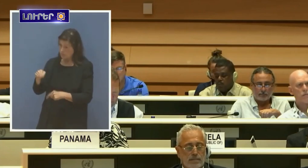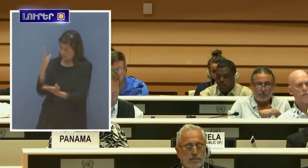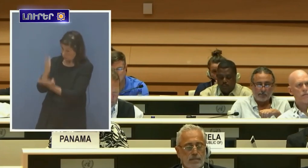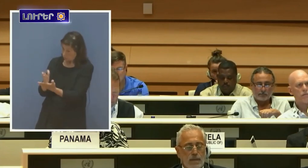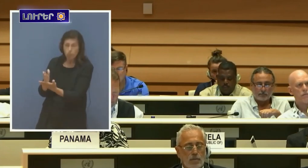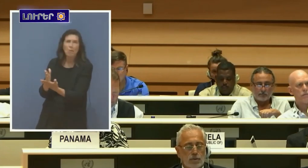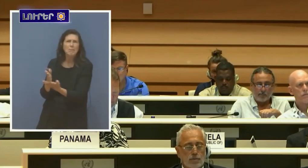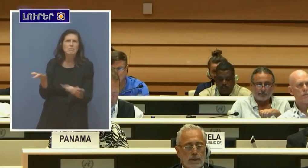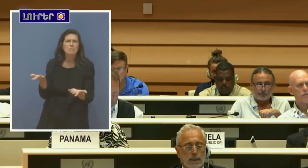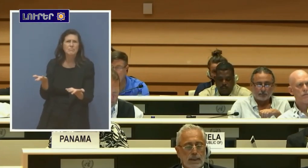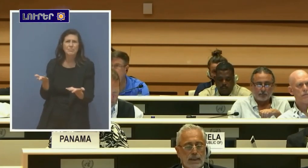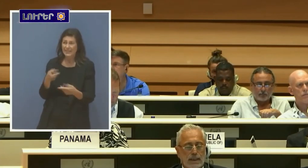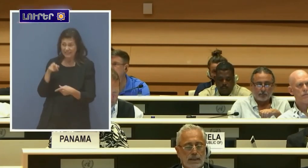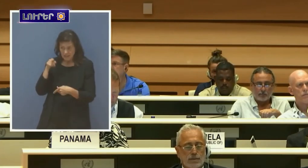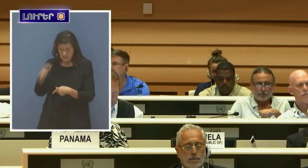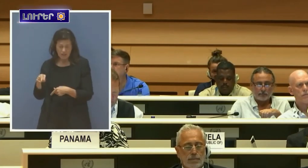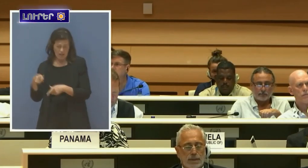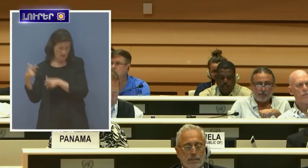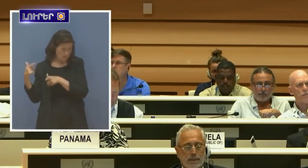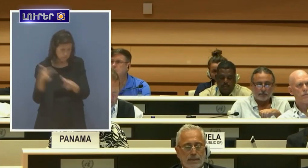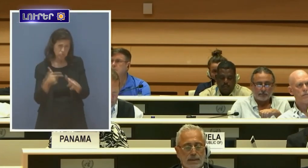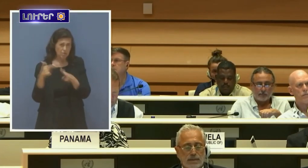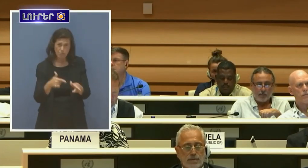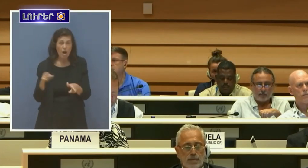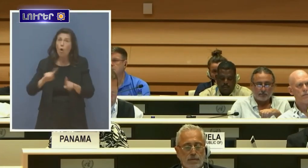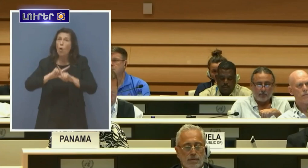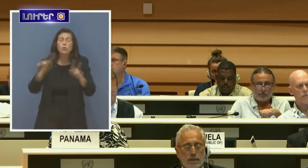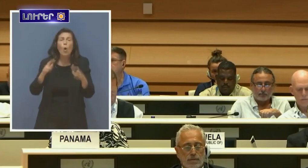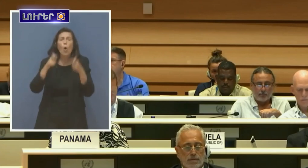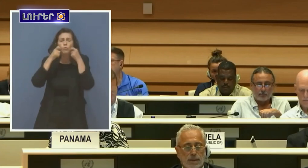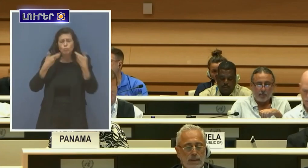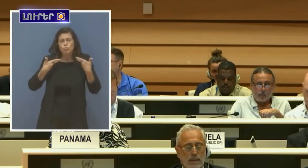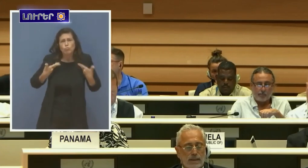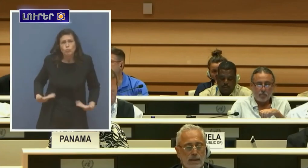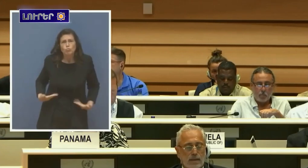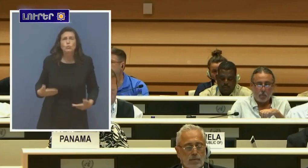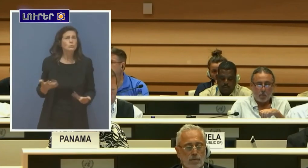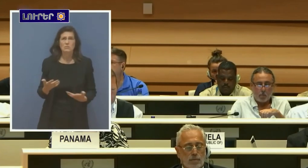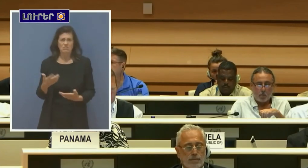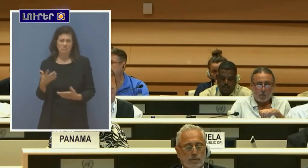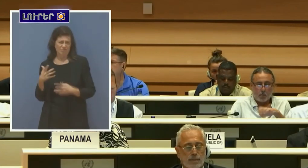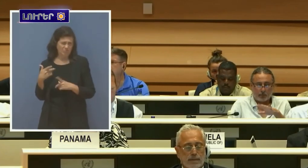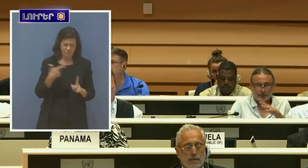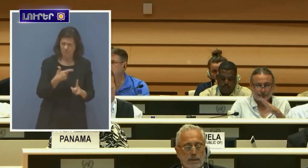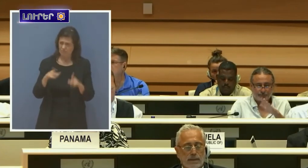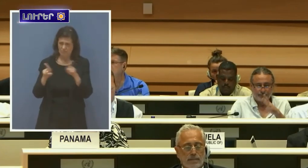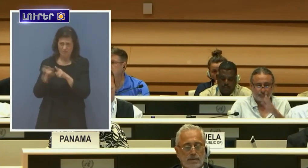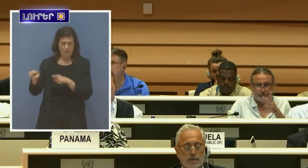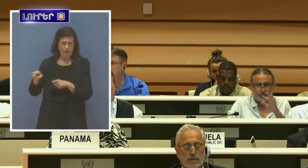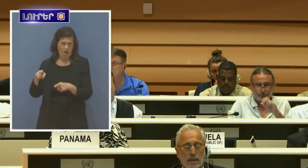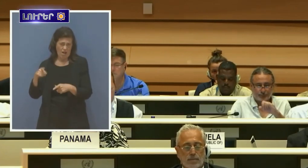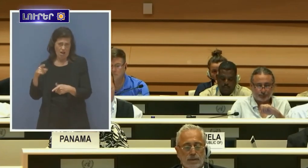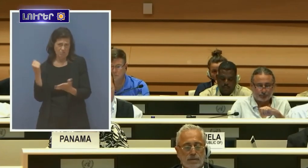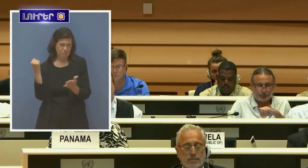իր մերբեդությունը ճանաչումին եւ միավորված ազգերու գազմագերբության կանոնատրության համաձայն, որոնք արգել է ռազմական ուժին կիրառումը եւ ժողովուրդներու